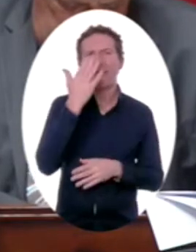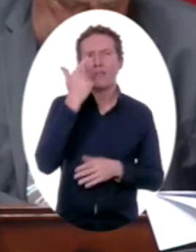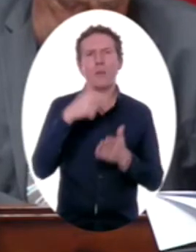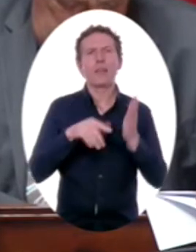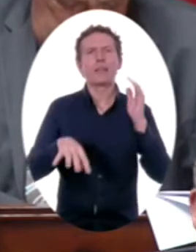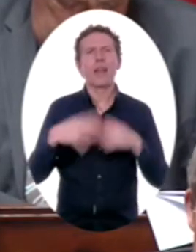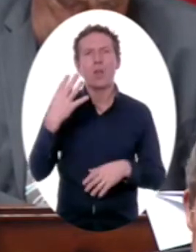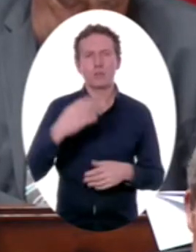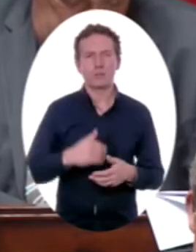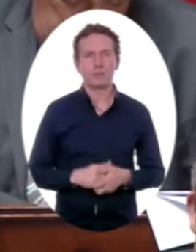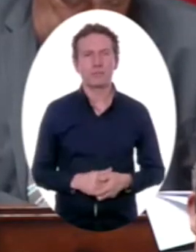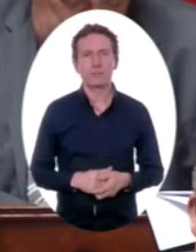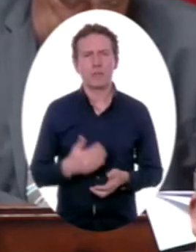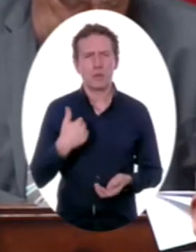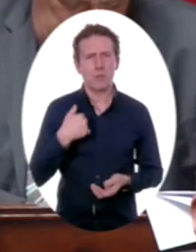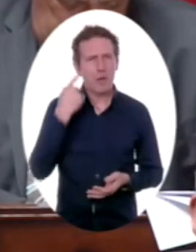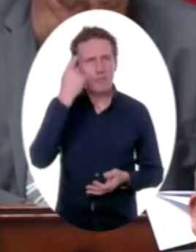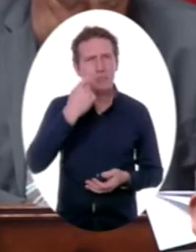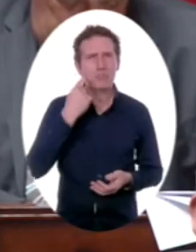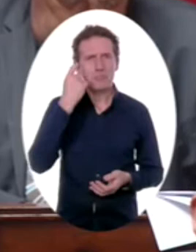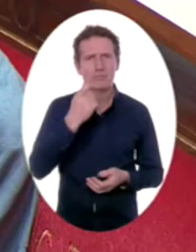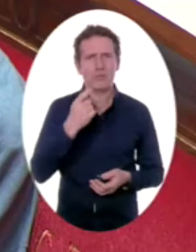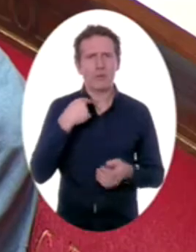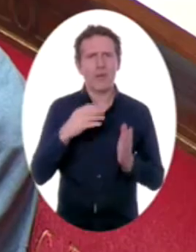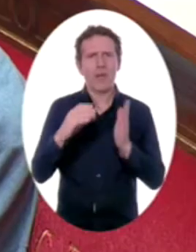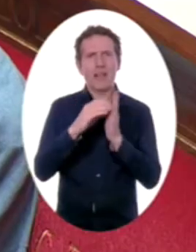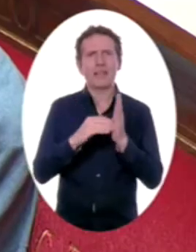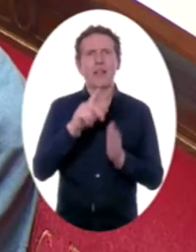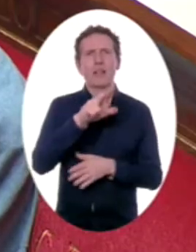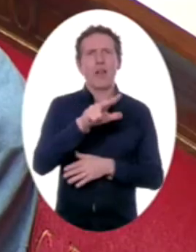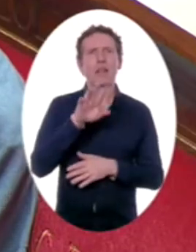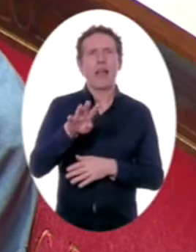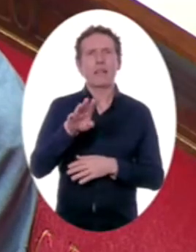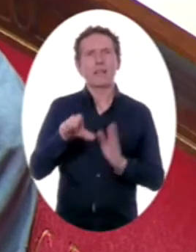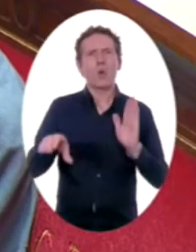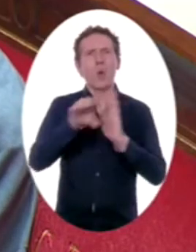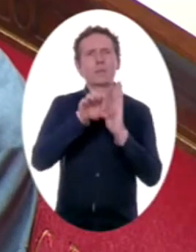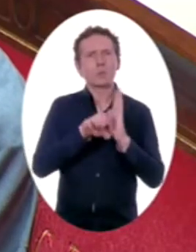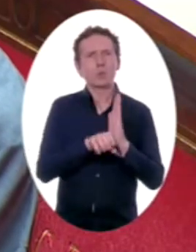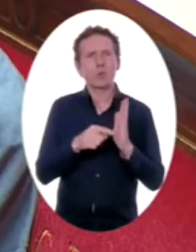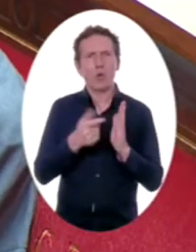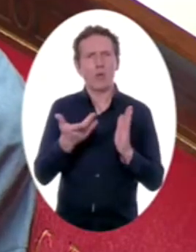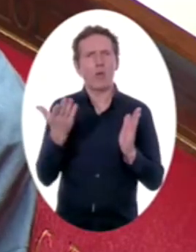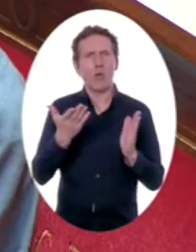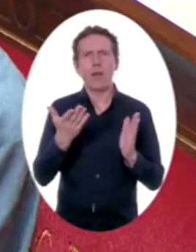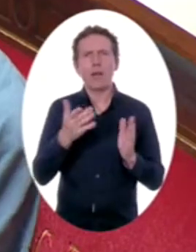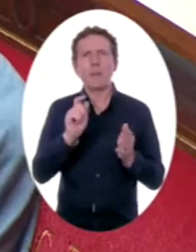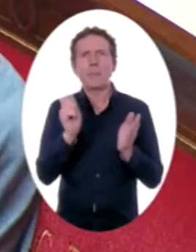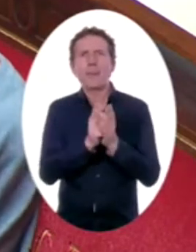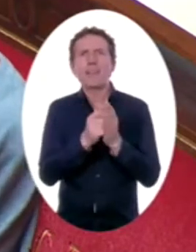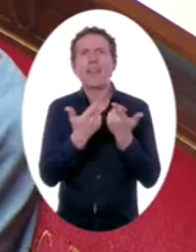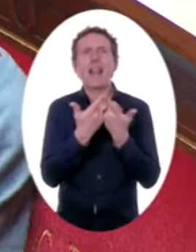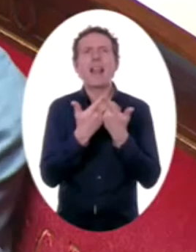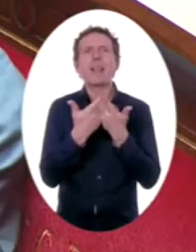2014. Je m'interroge au regard de l'article 34 de la Constitution pour savoir, à partir du moment où on touche à